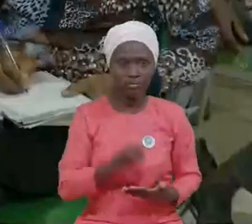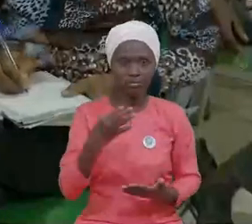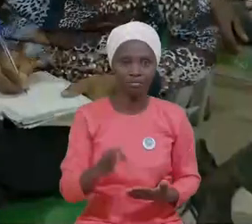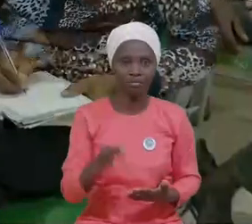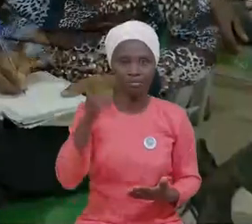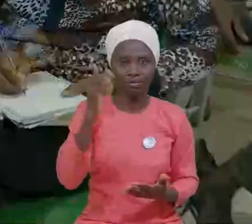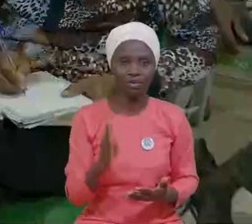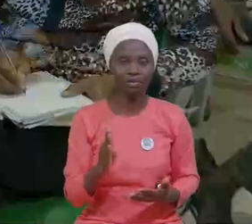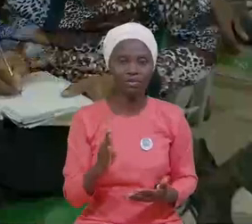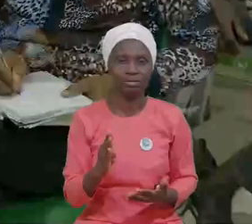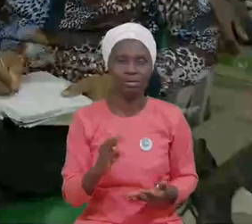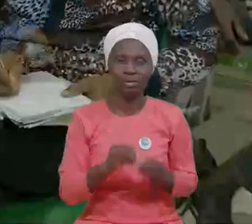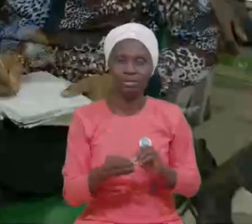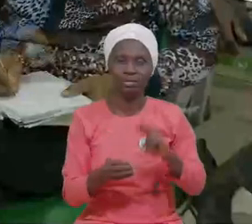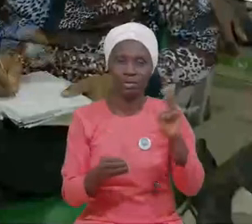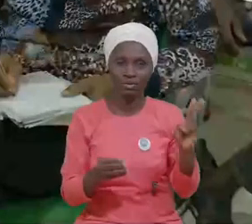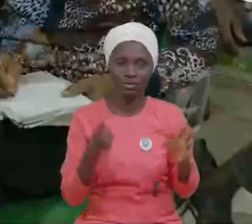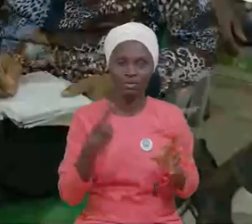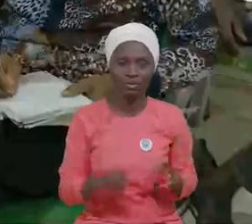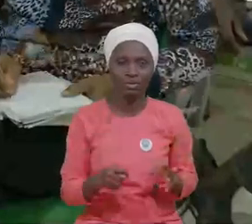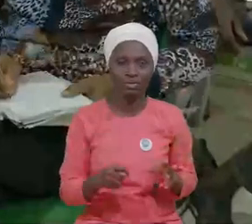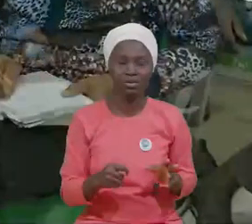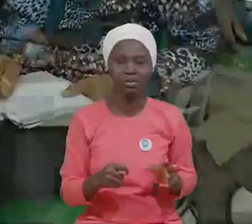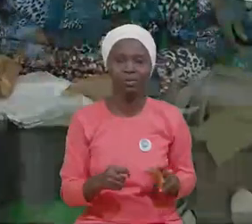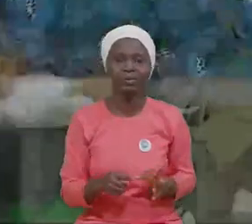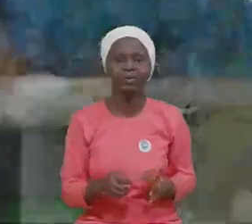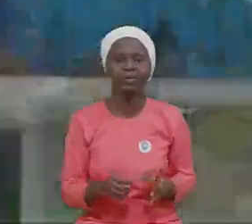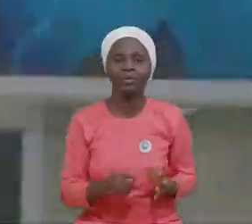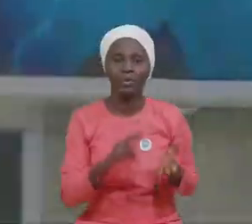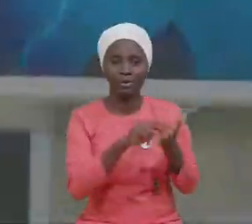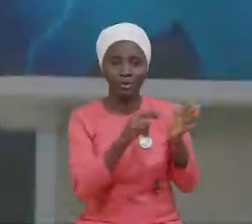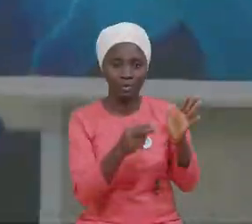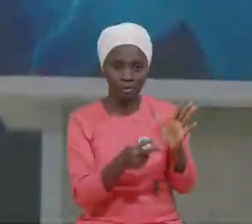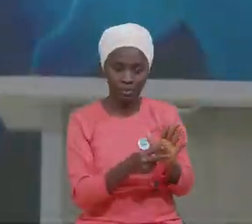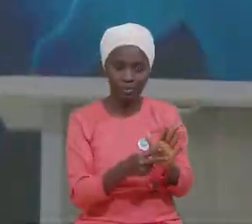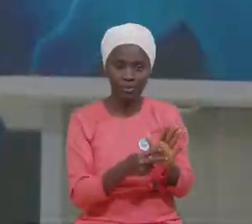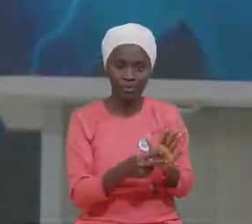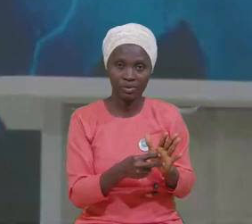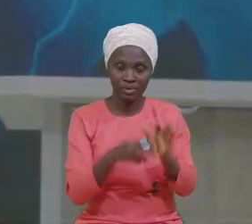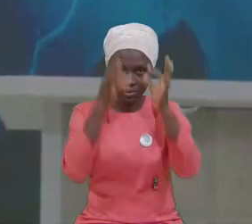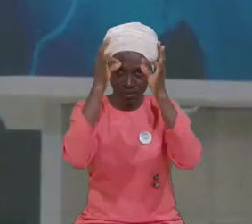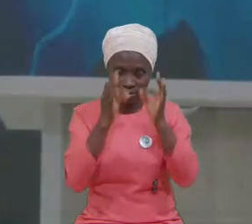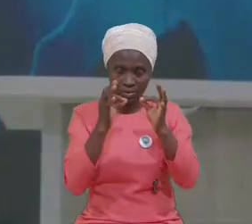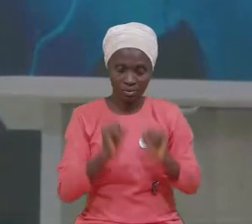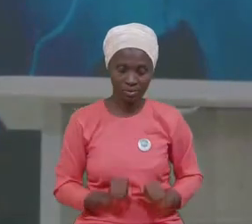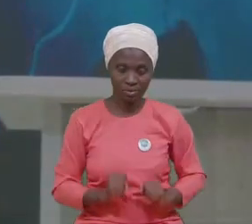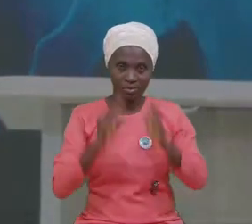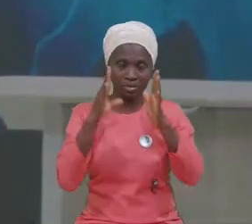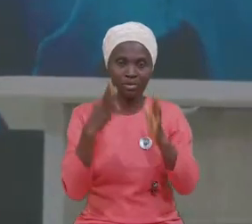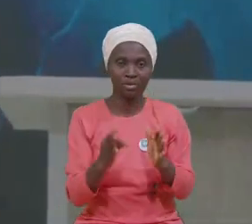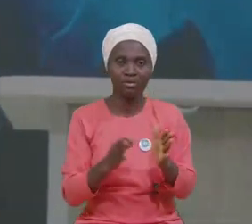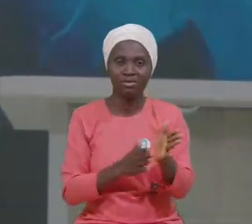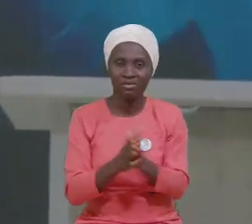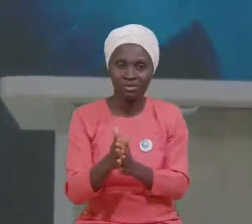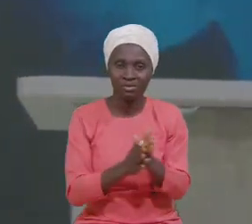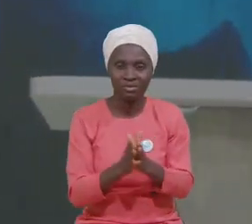Deuxième élément, l'engagement délibéré des chercheurs de Dieu